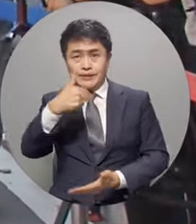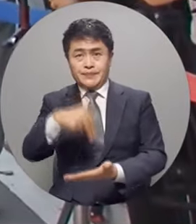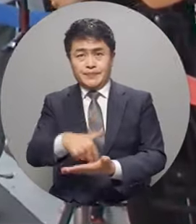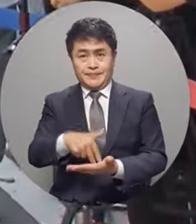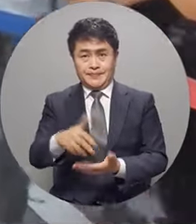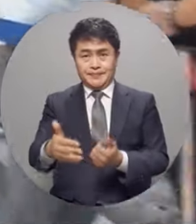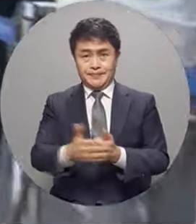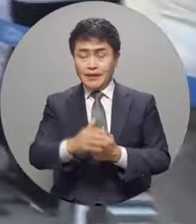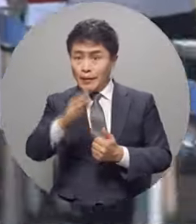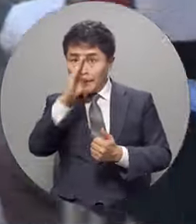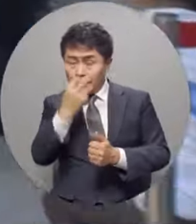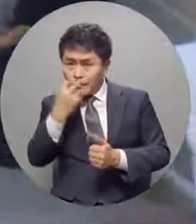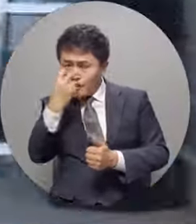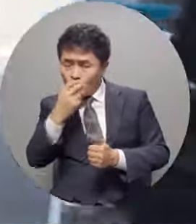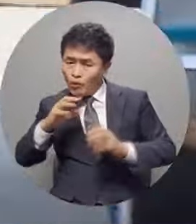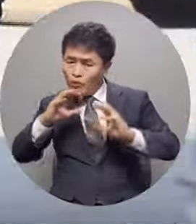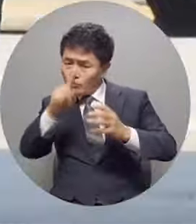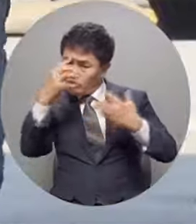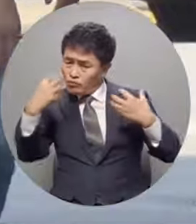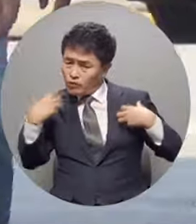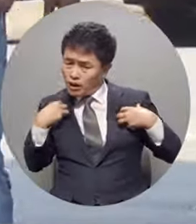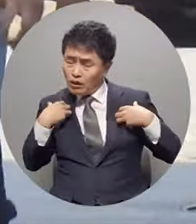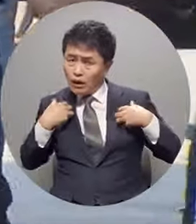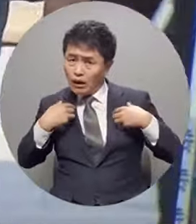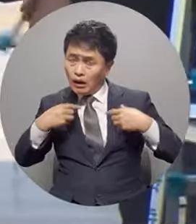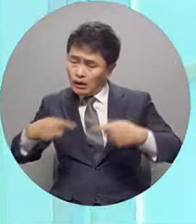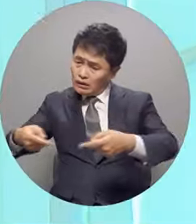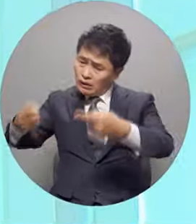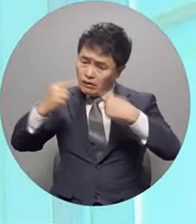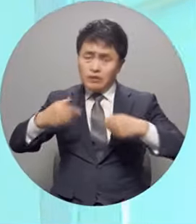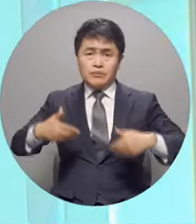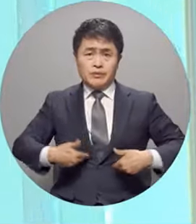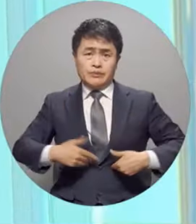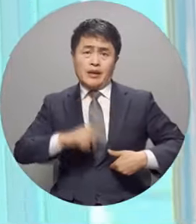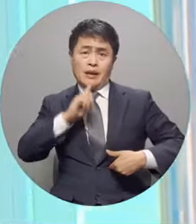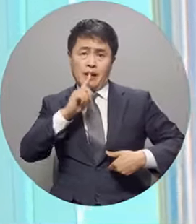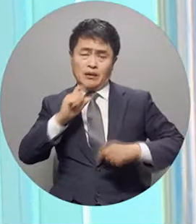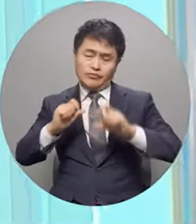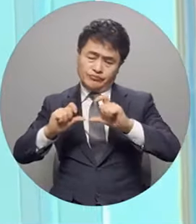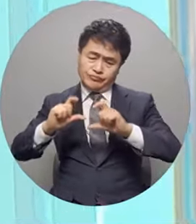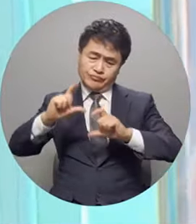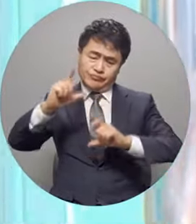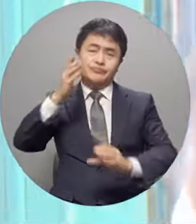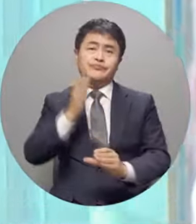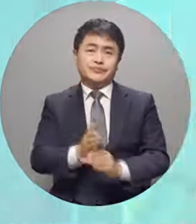환자 관리에 국가가 개입해야 한다는 목소리가 높아지고 있 입니다 MBC 뉴스 공유입니다